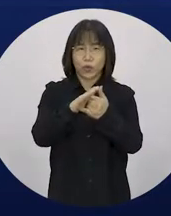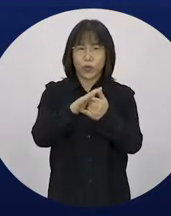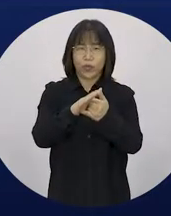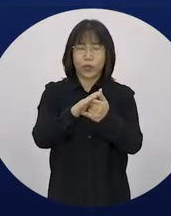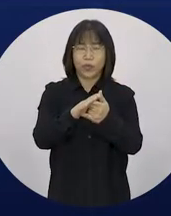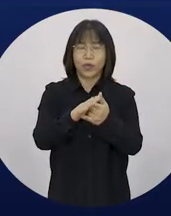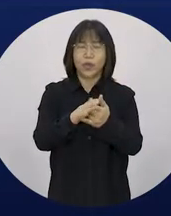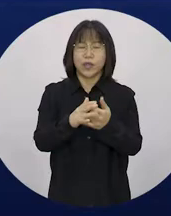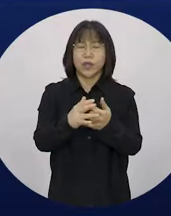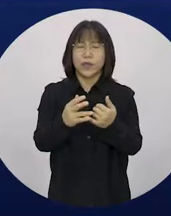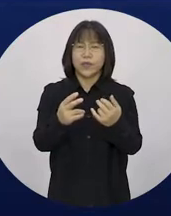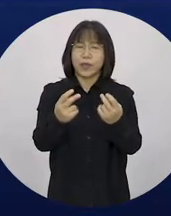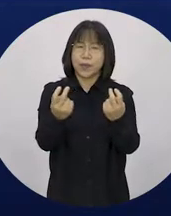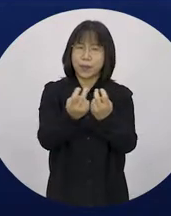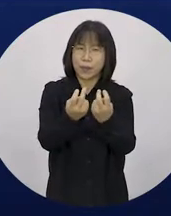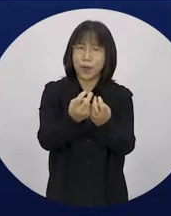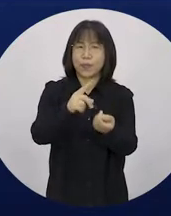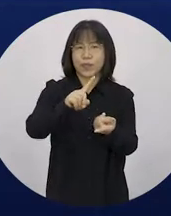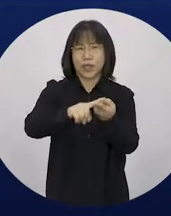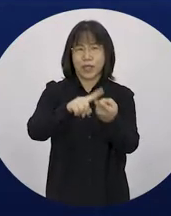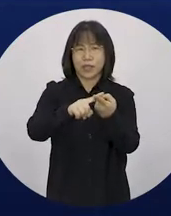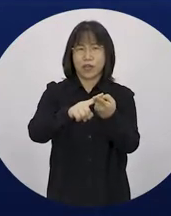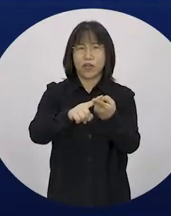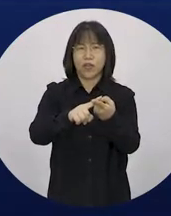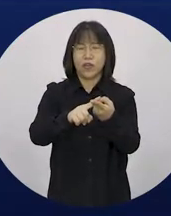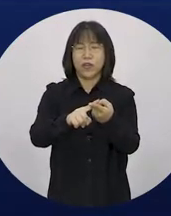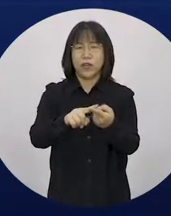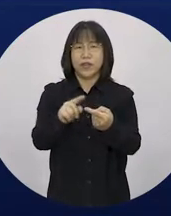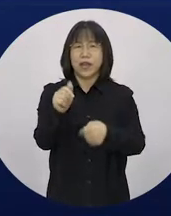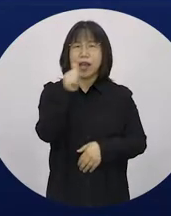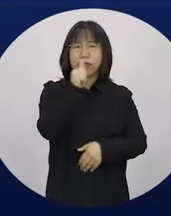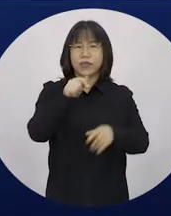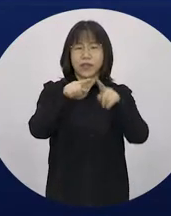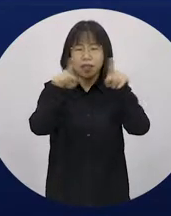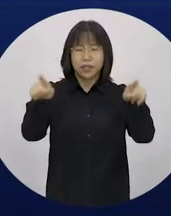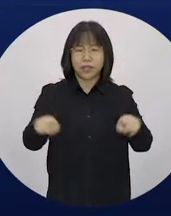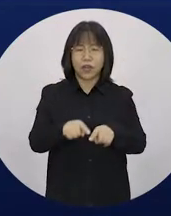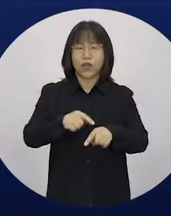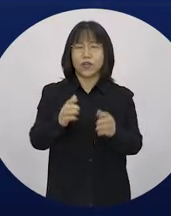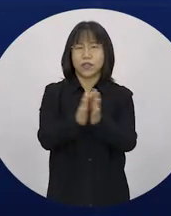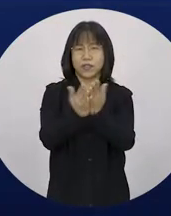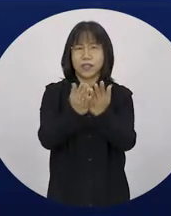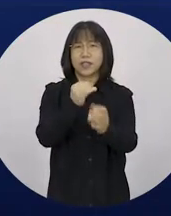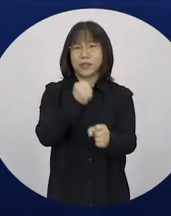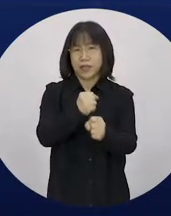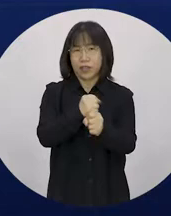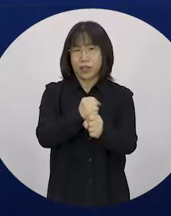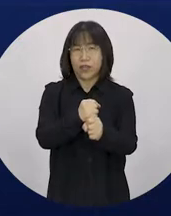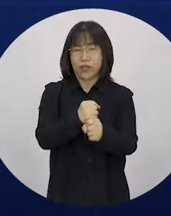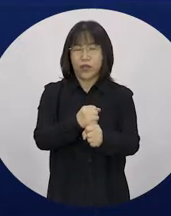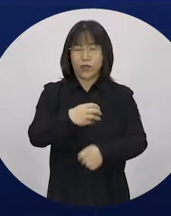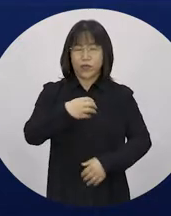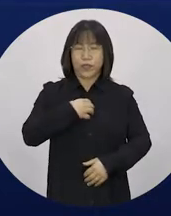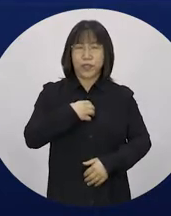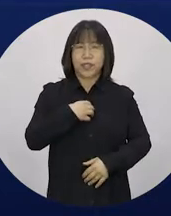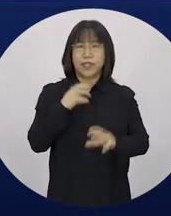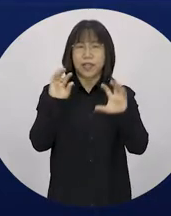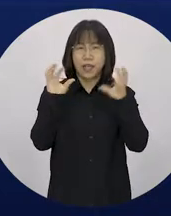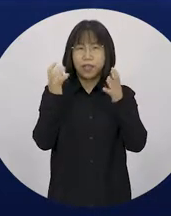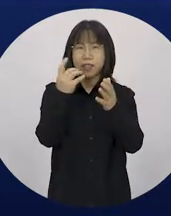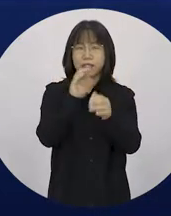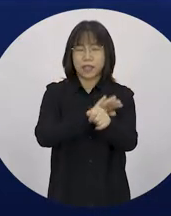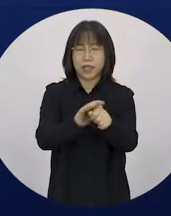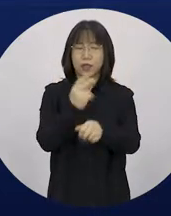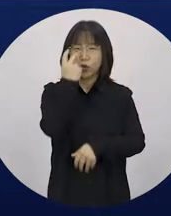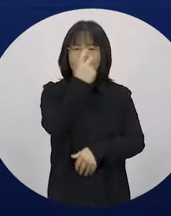발간했습니다 대응 안내서는 청소년 관련 시설의 배부 되며 위기 아동과 청소년들을 지도하기 위한